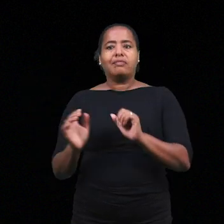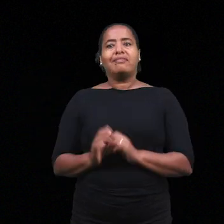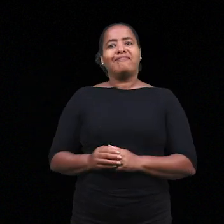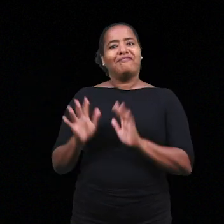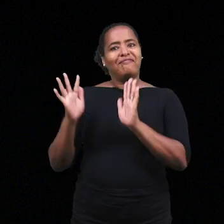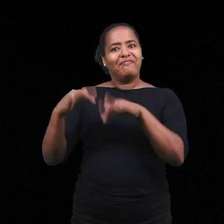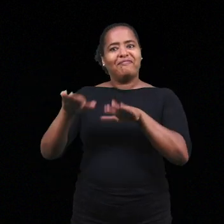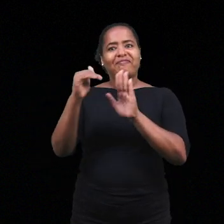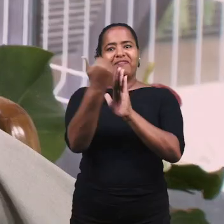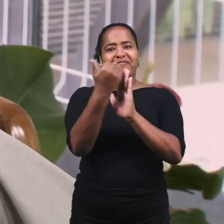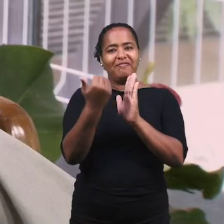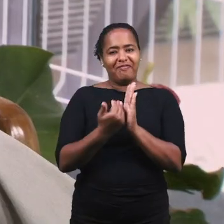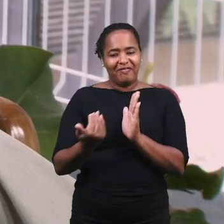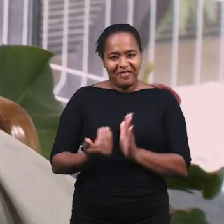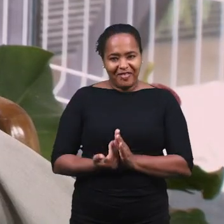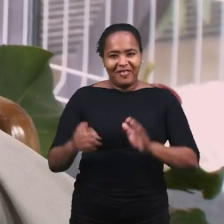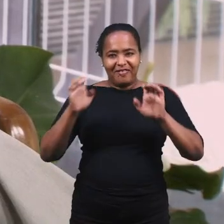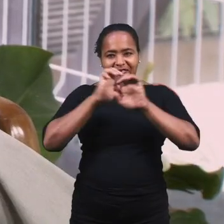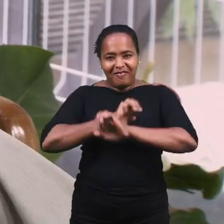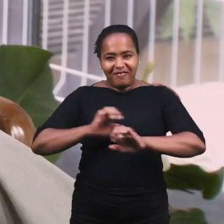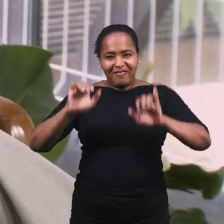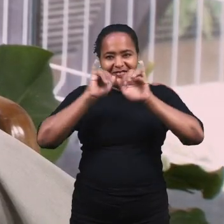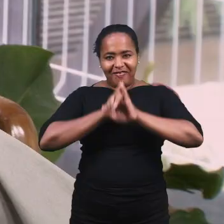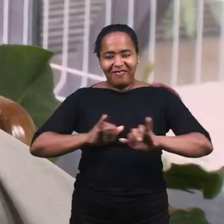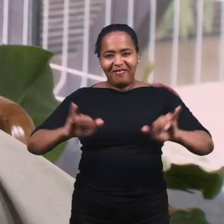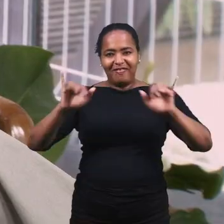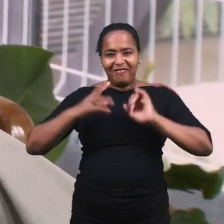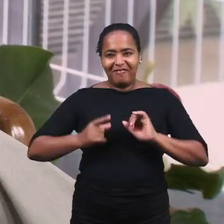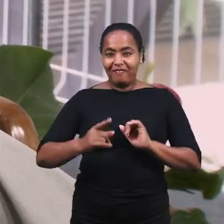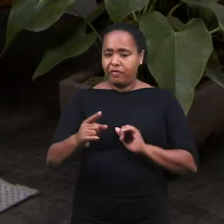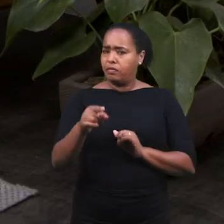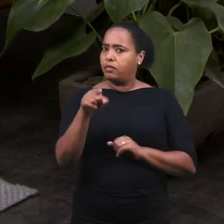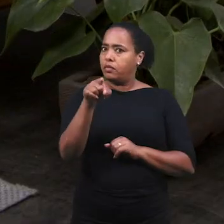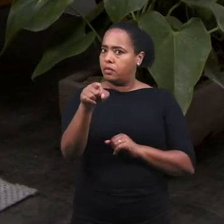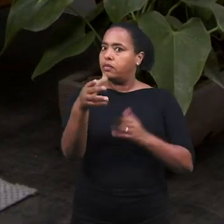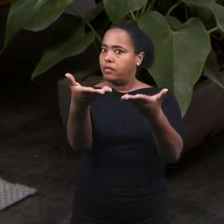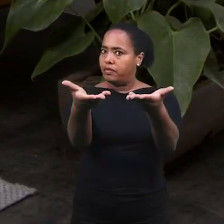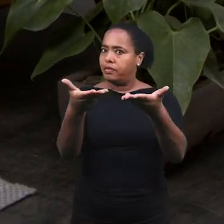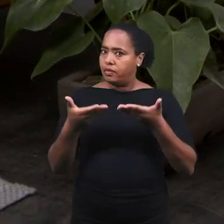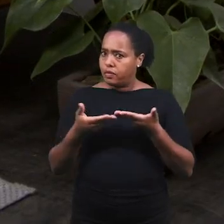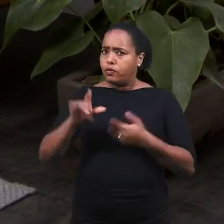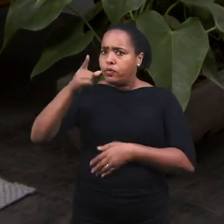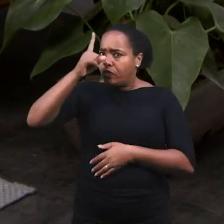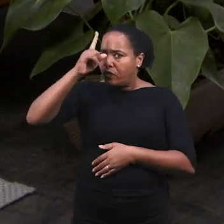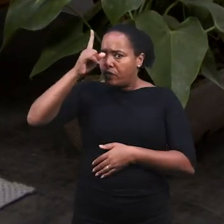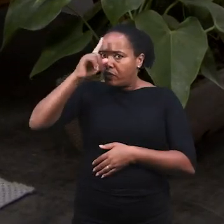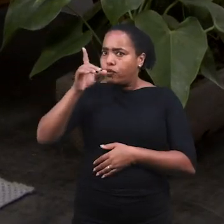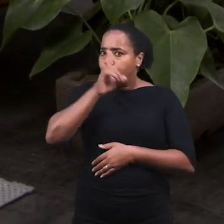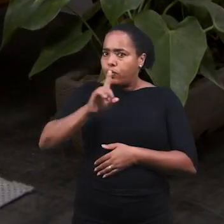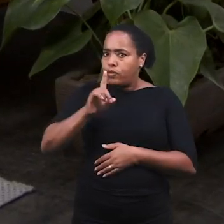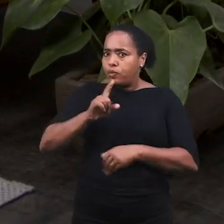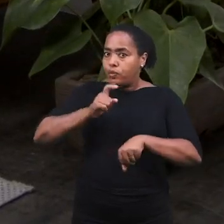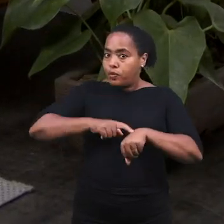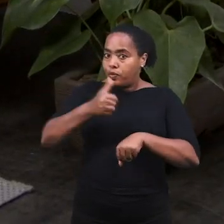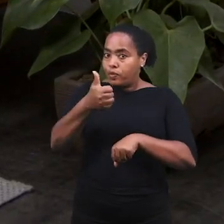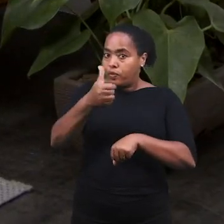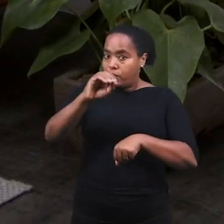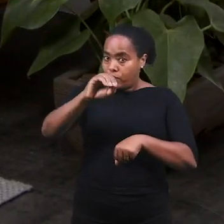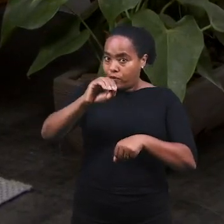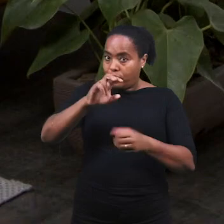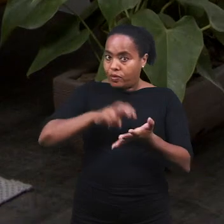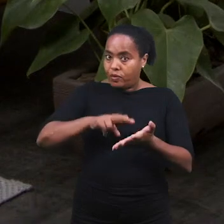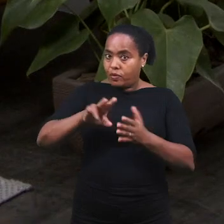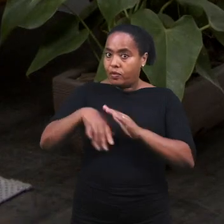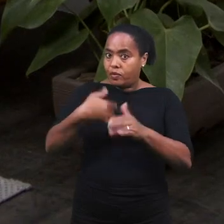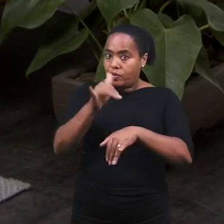концу нашего издания программы «Провозглашая вечное Евангелие». Я приглашаю вас каждое воскресенье в 10 утра